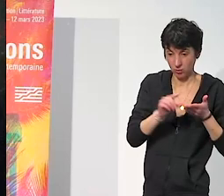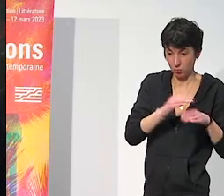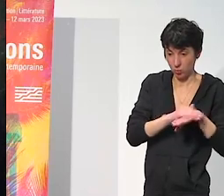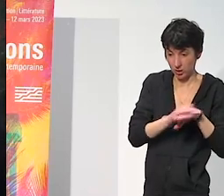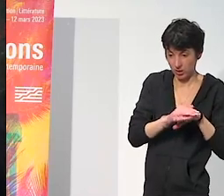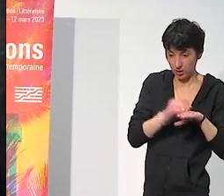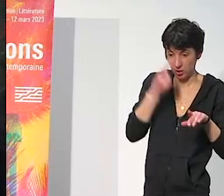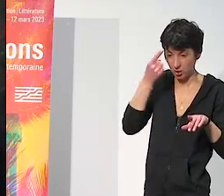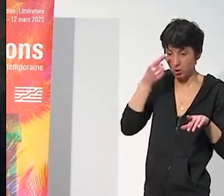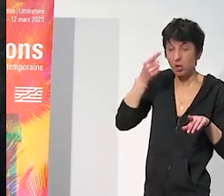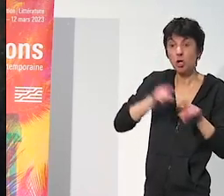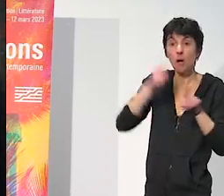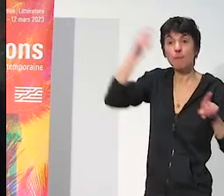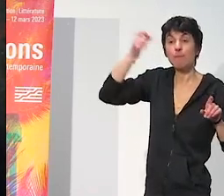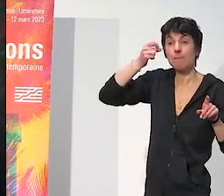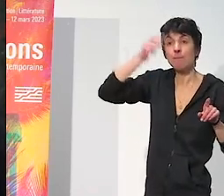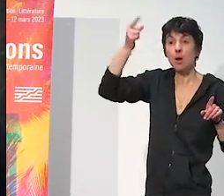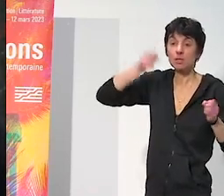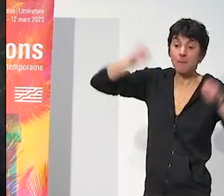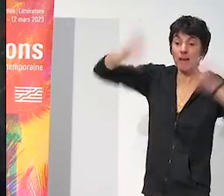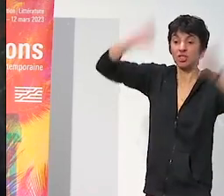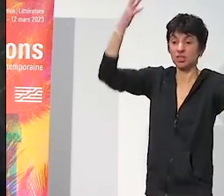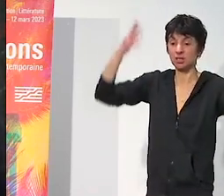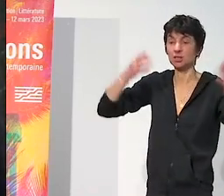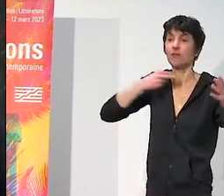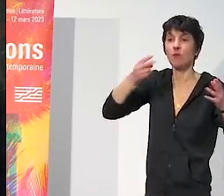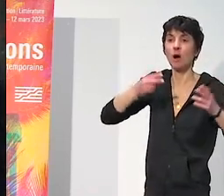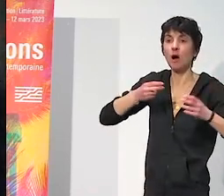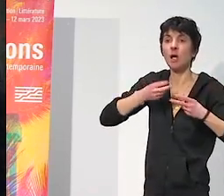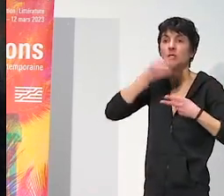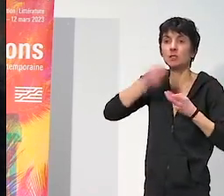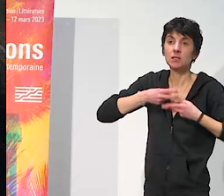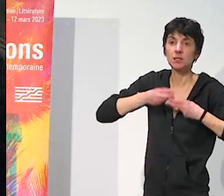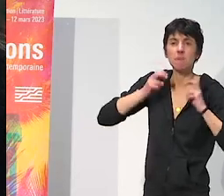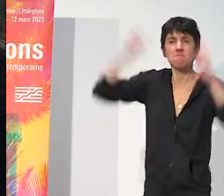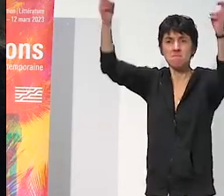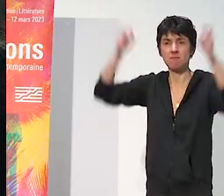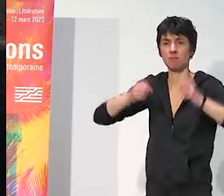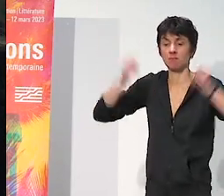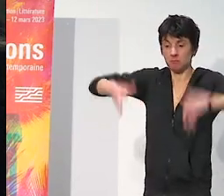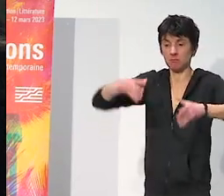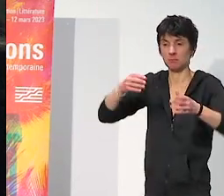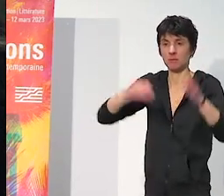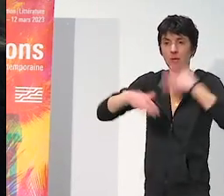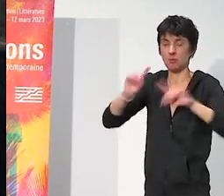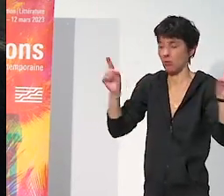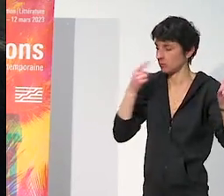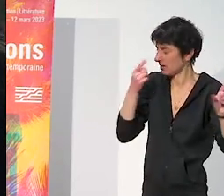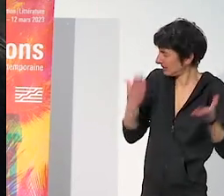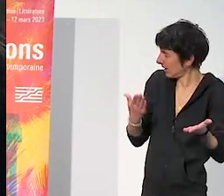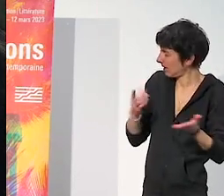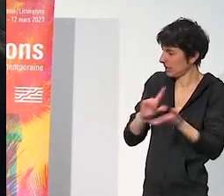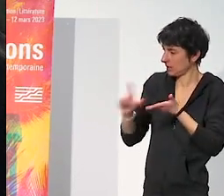c'est comme une pensée magique, c'est-à-dire plus vous le dites fort et plus ça va arriver. Et en fait, non, on voit que c'est pas comme ça. Donc, pour moi, c'est là où la